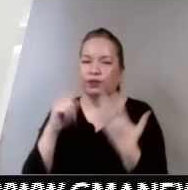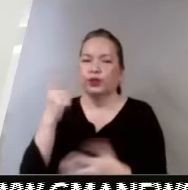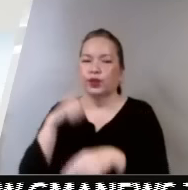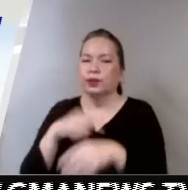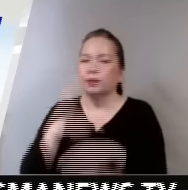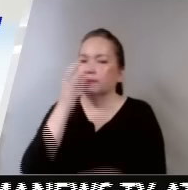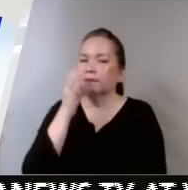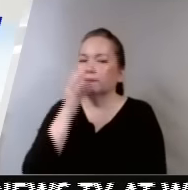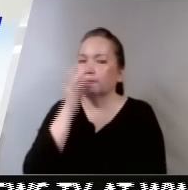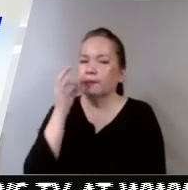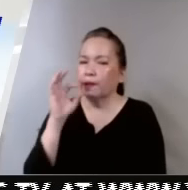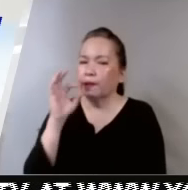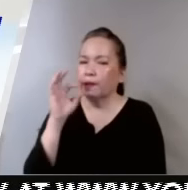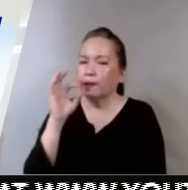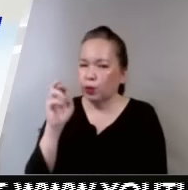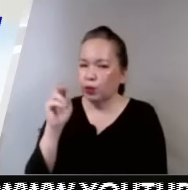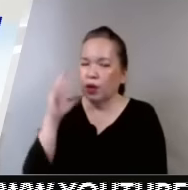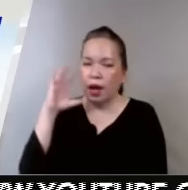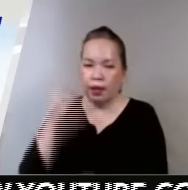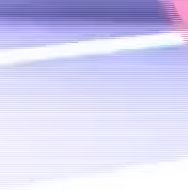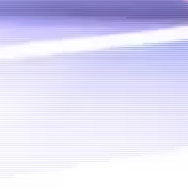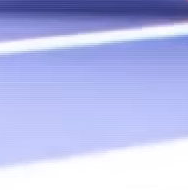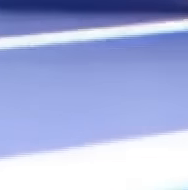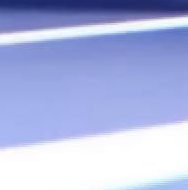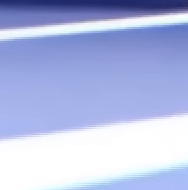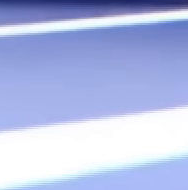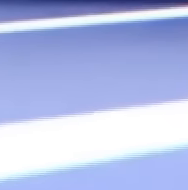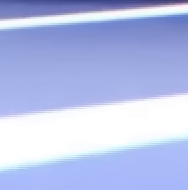Sia's milestone.